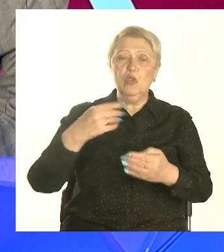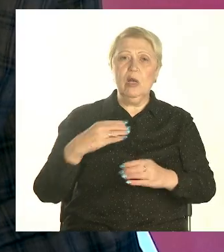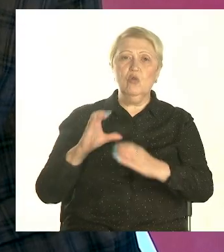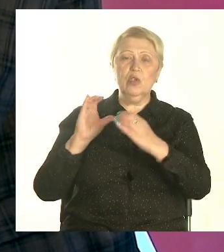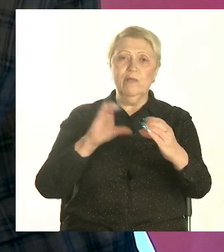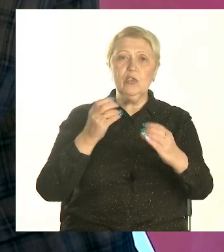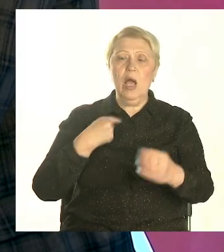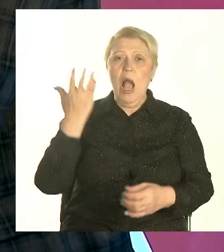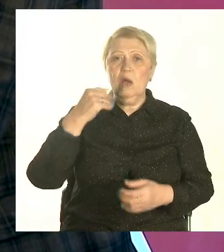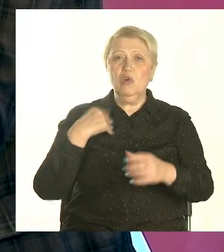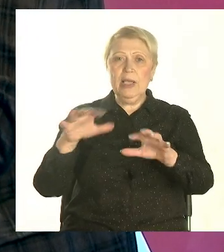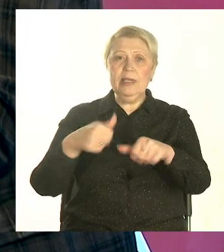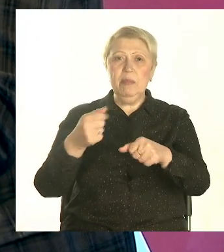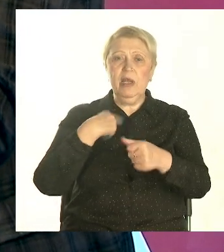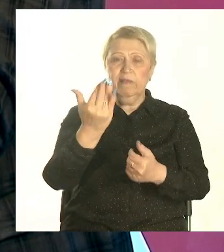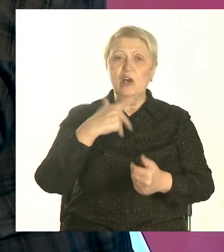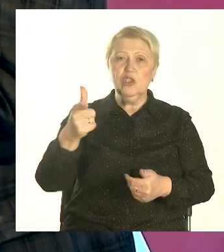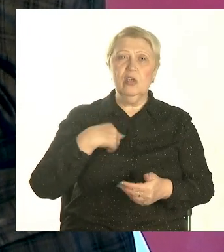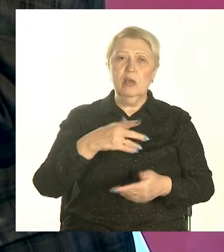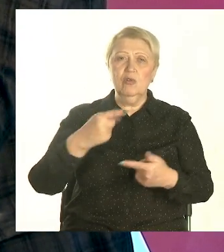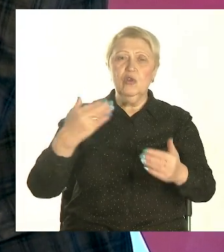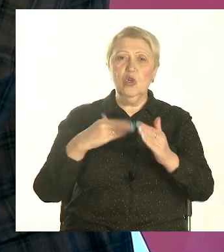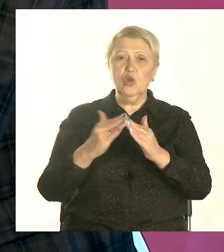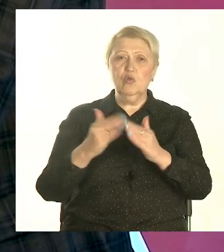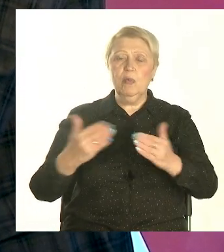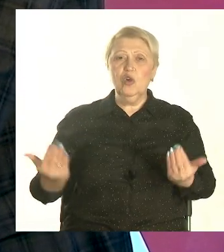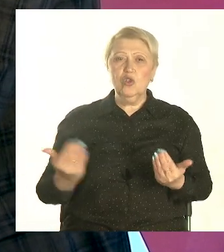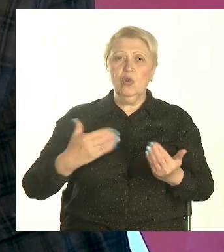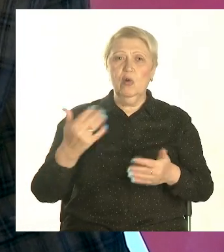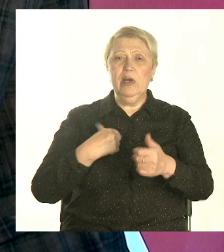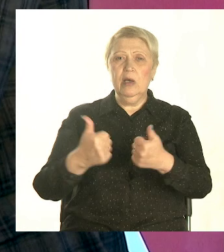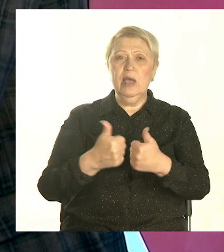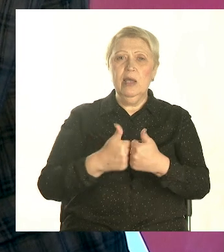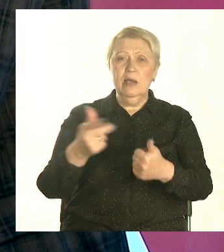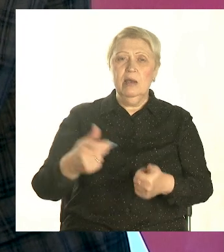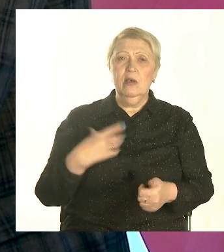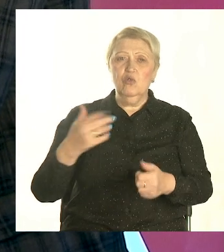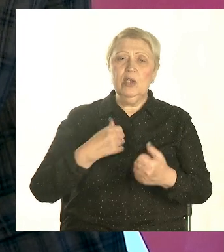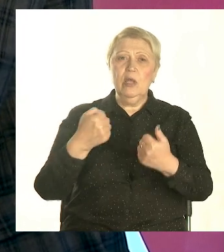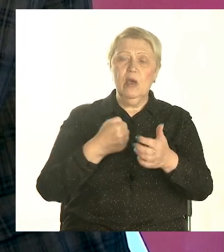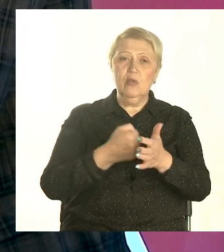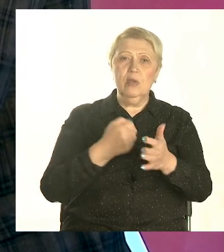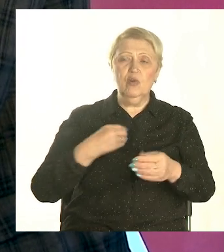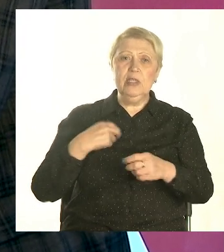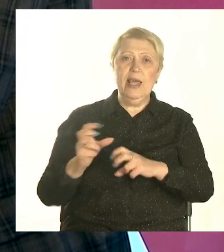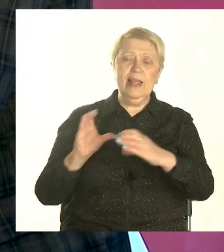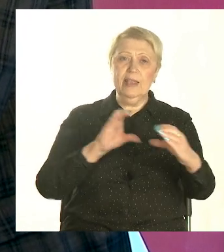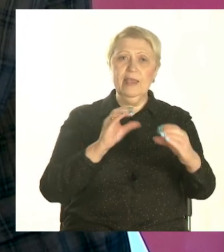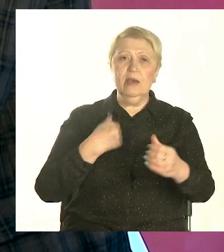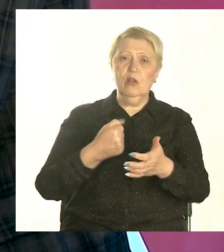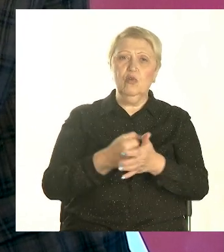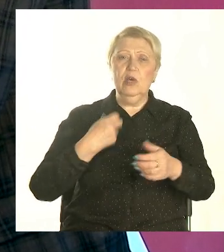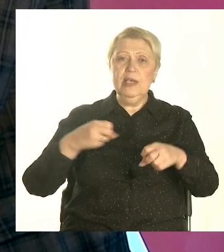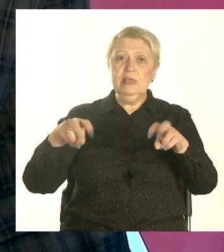от жилого дома, от фирмы, от офиса, доехал до специализированного полигона,